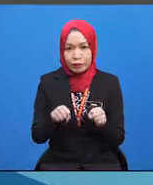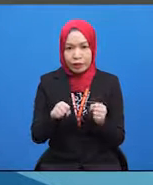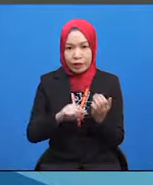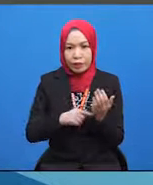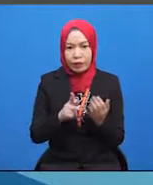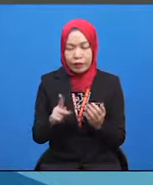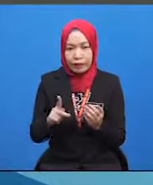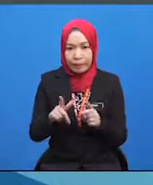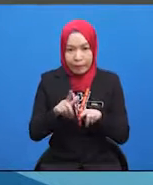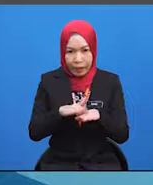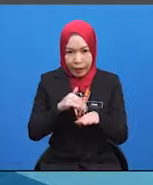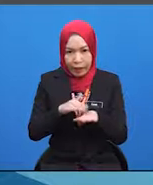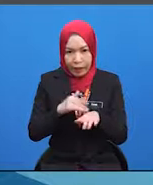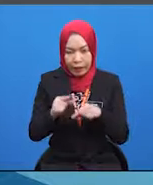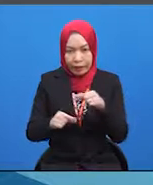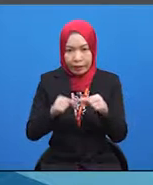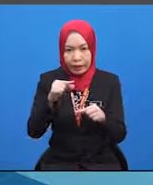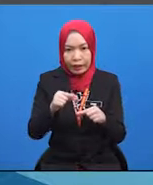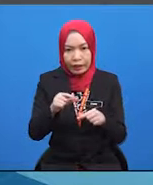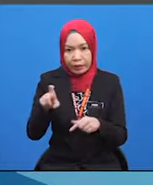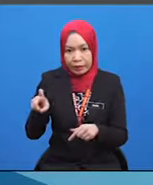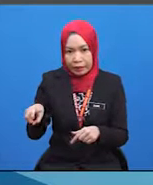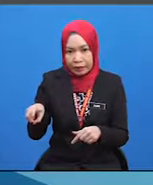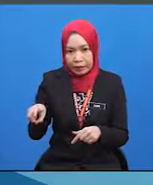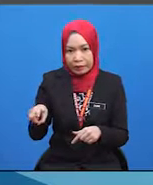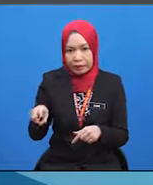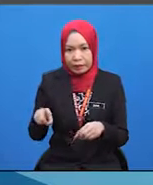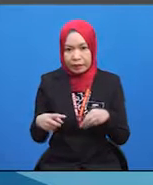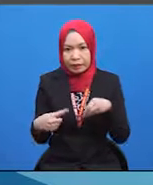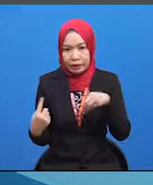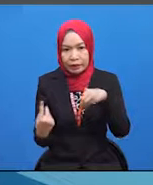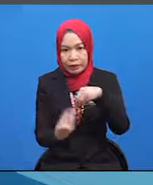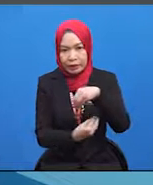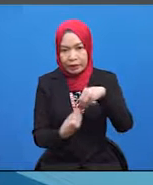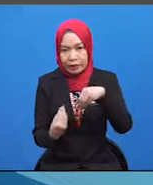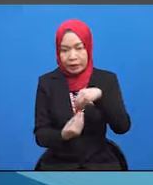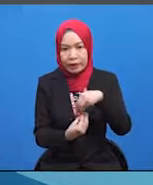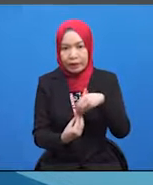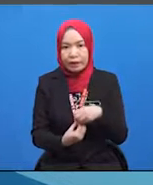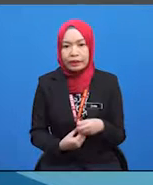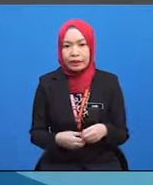Secara perlahan-lahan, gerakkan cursor di sekeliling image.